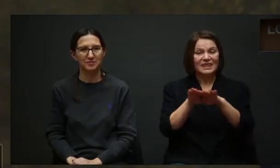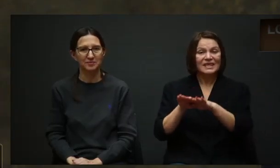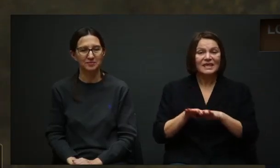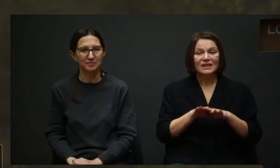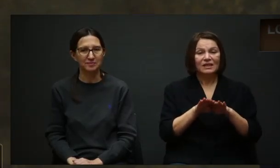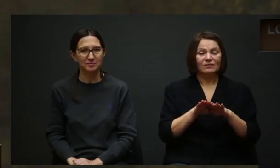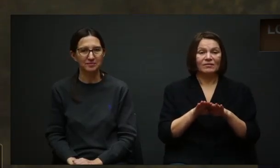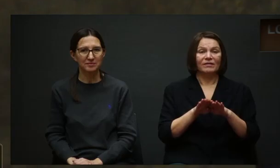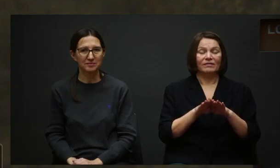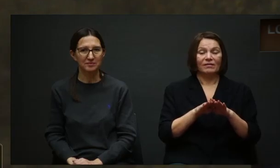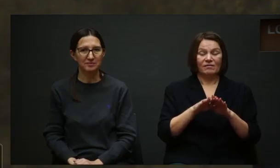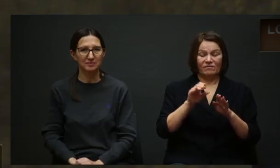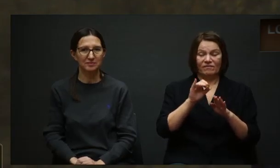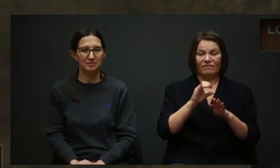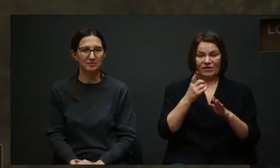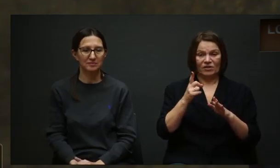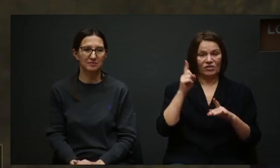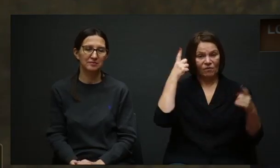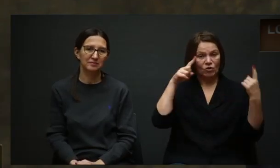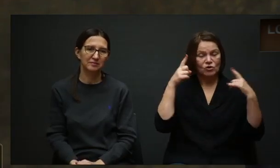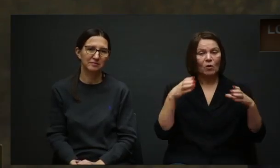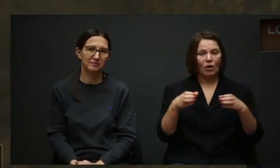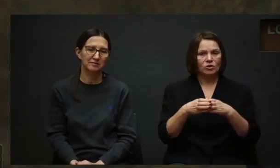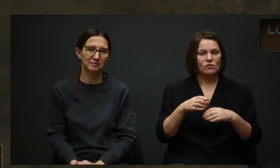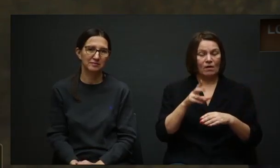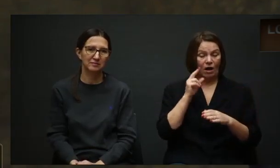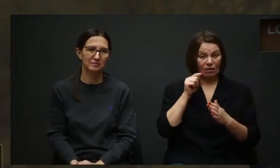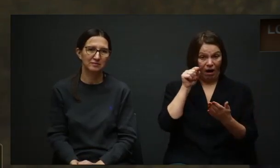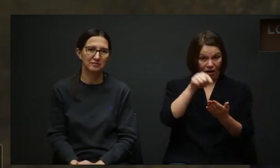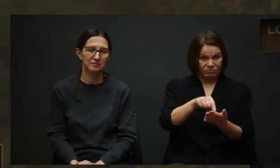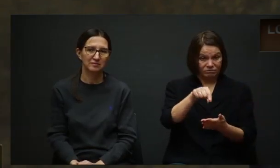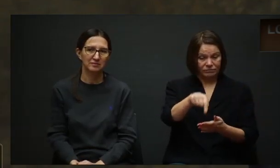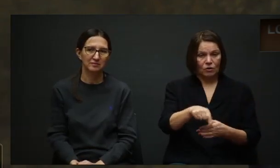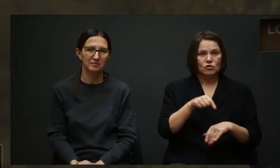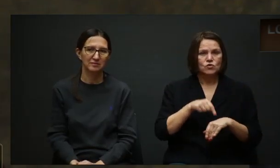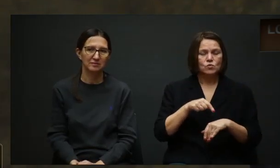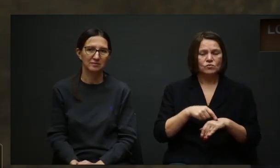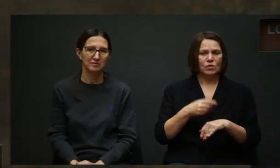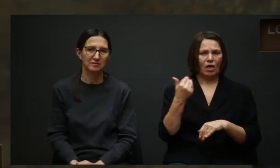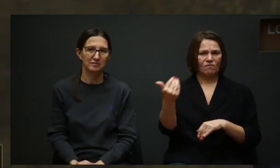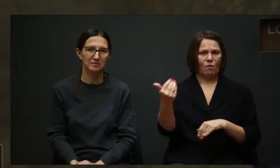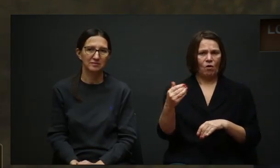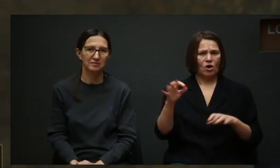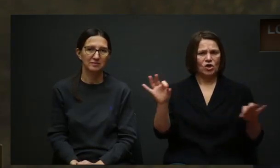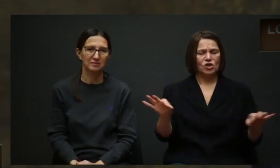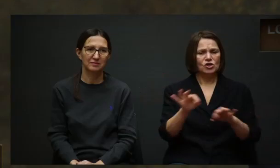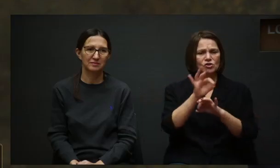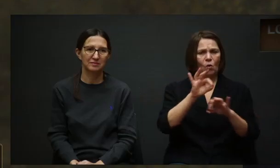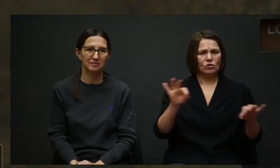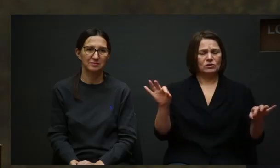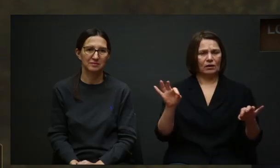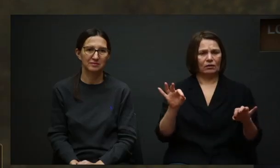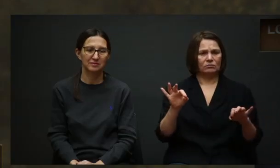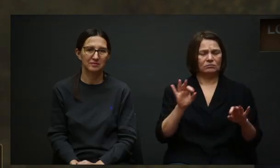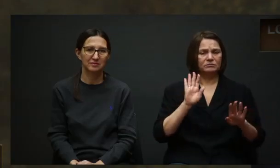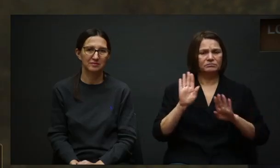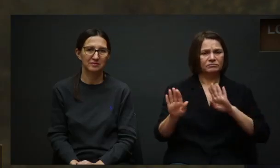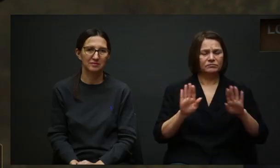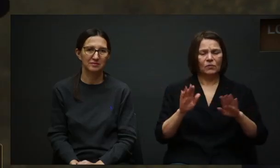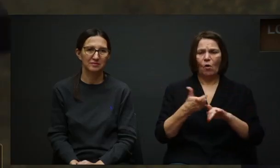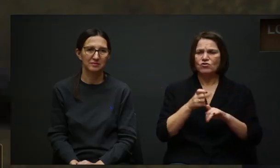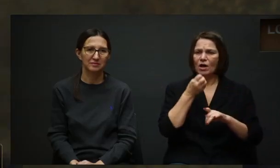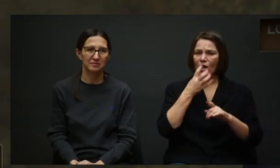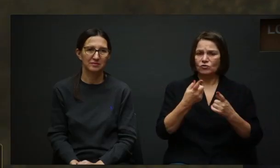в едином творческом коллективе, то чувствуешь его дирижерские задатки, очень хорошо